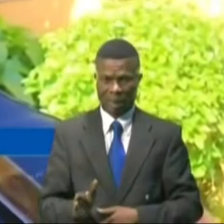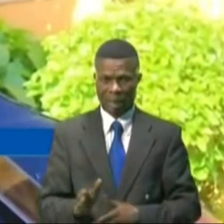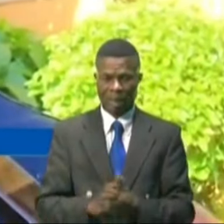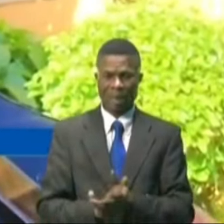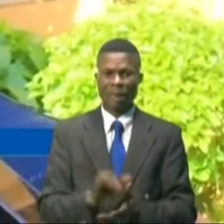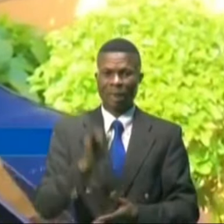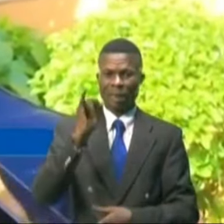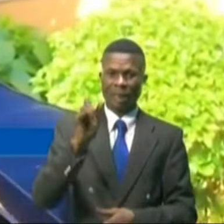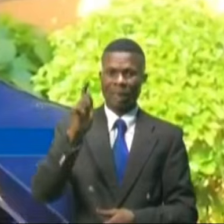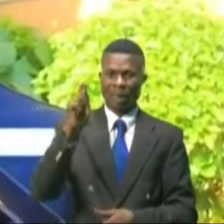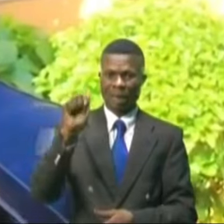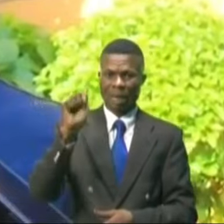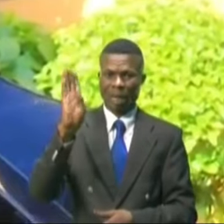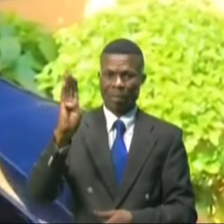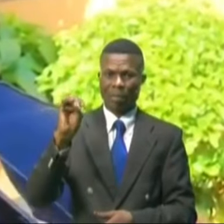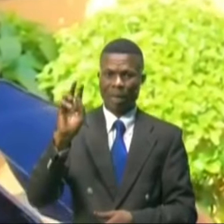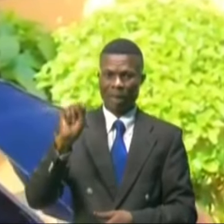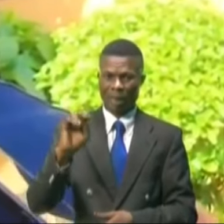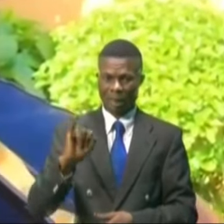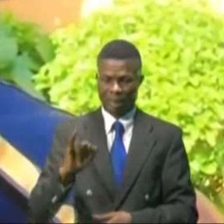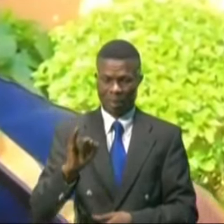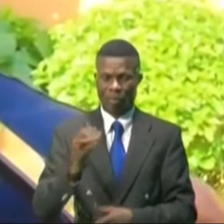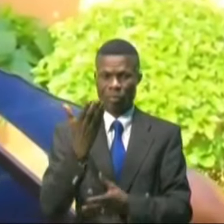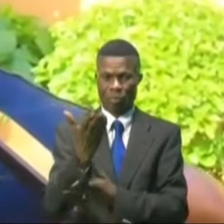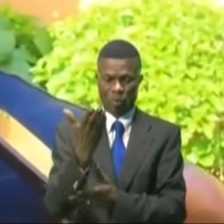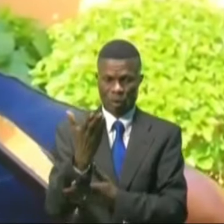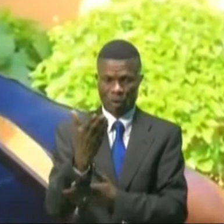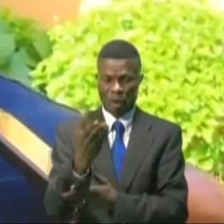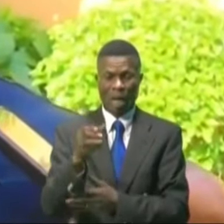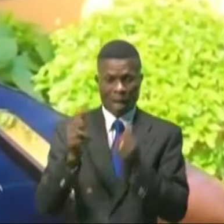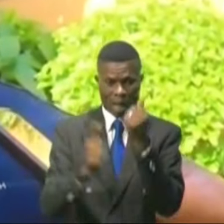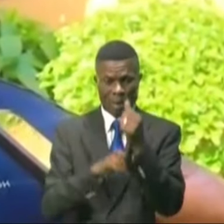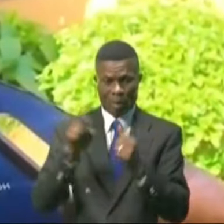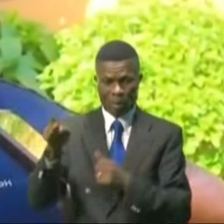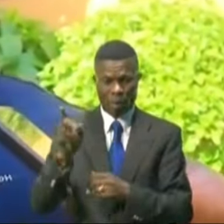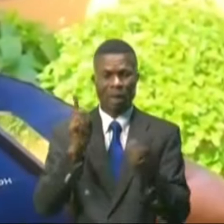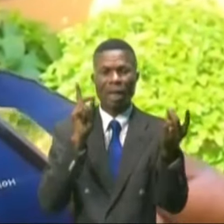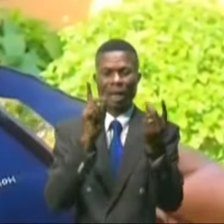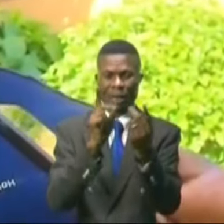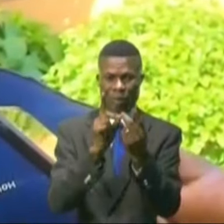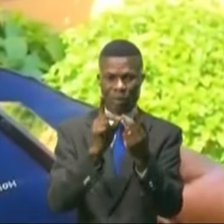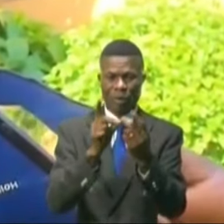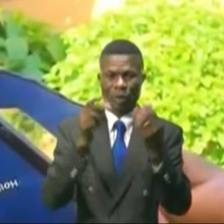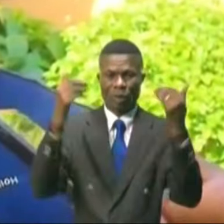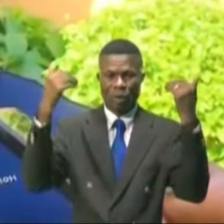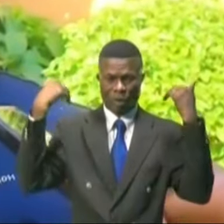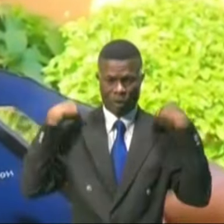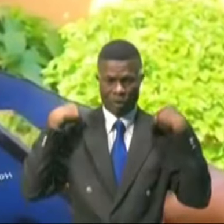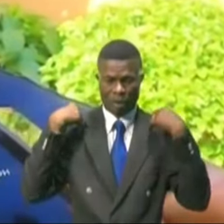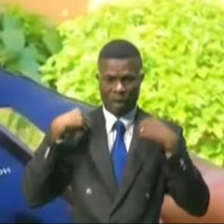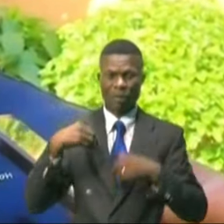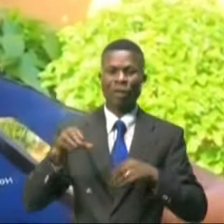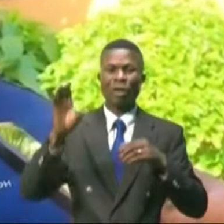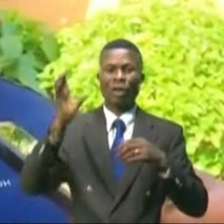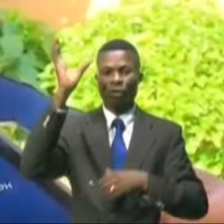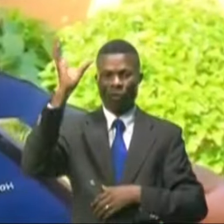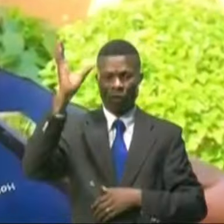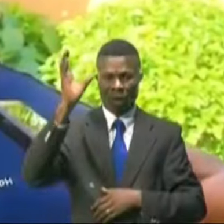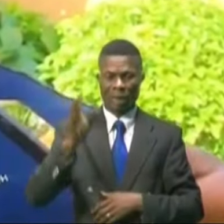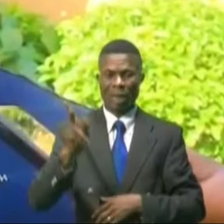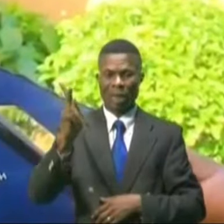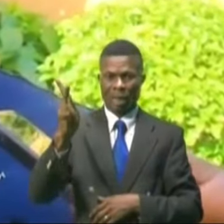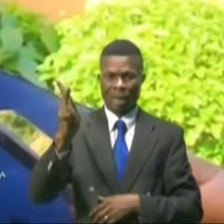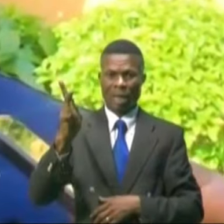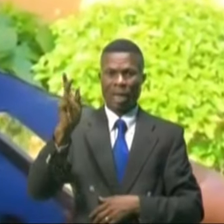Zakaria, nous lui demandons de bien vouloir raccoter le chef de la chefferie de Kakwa qui est ici à